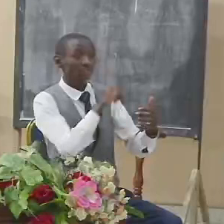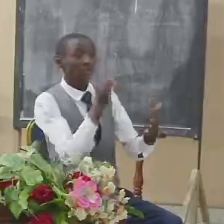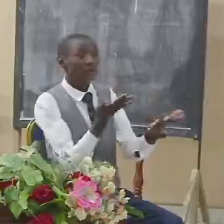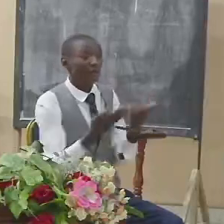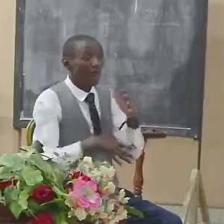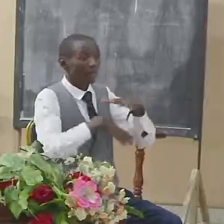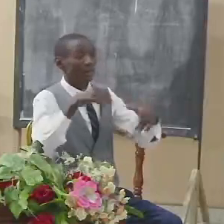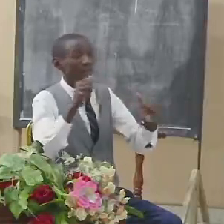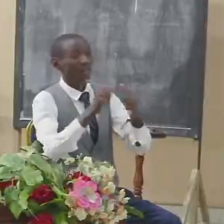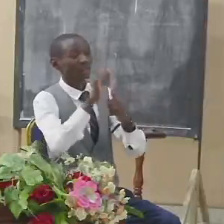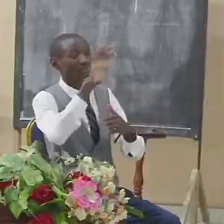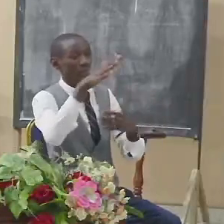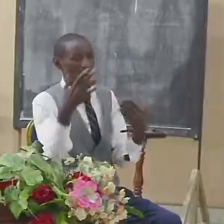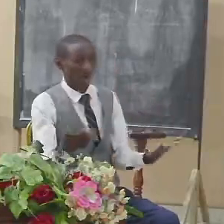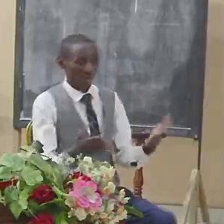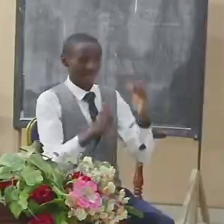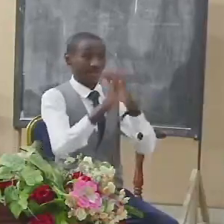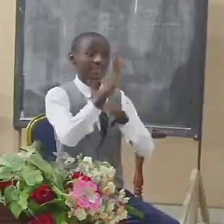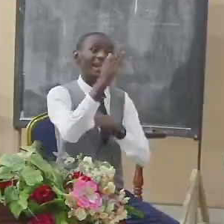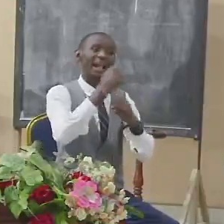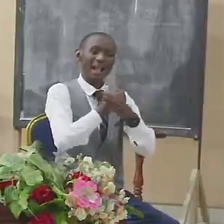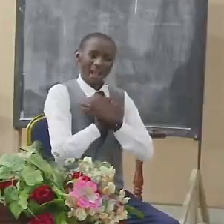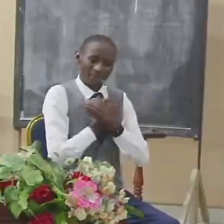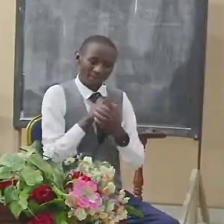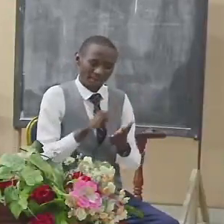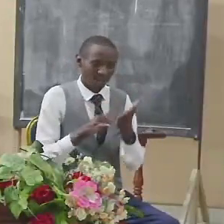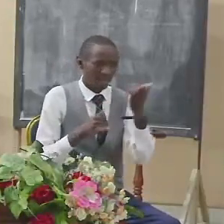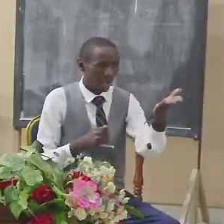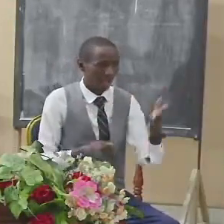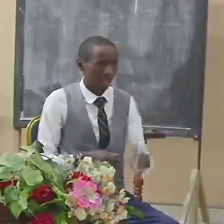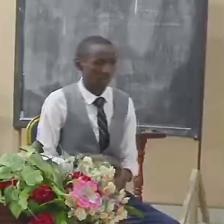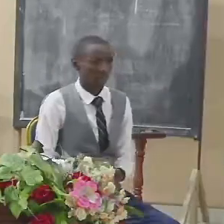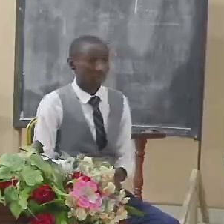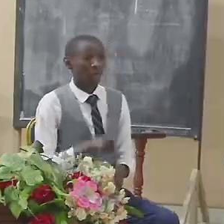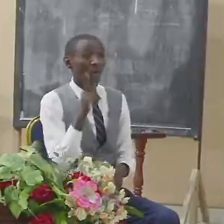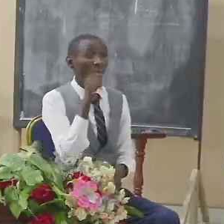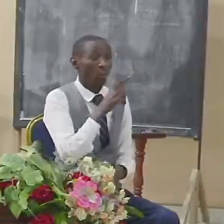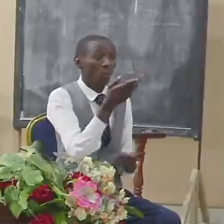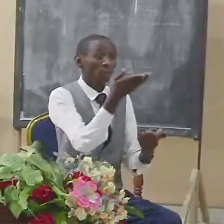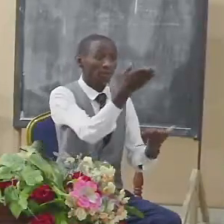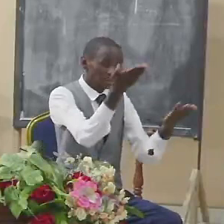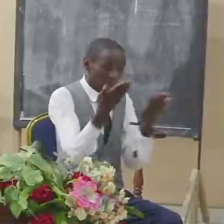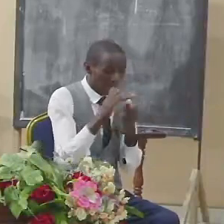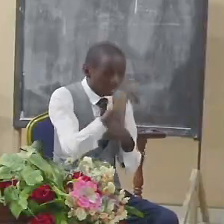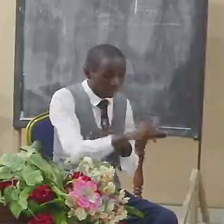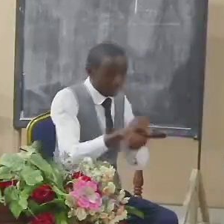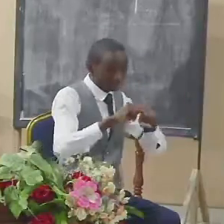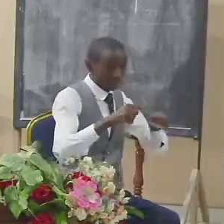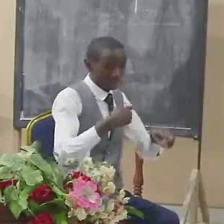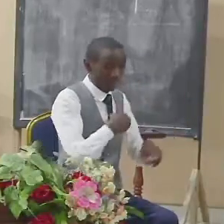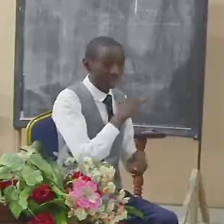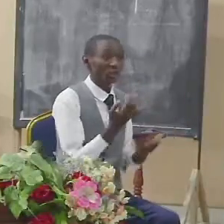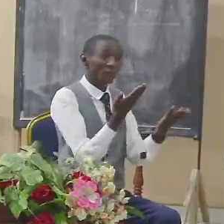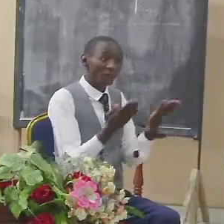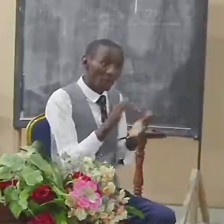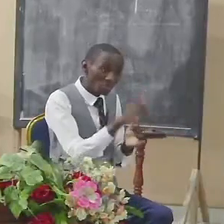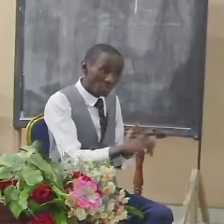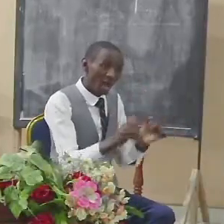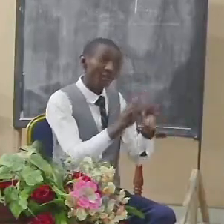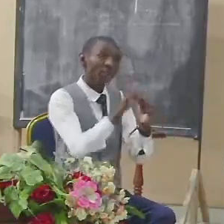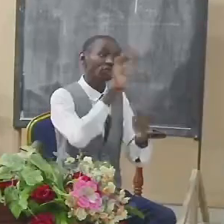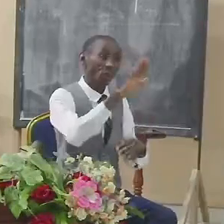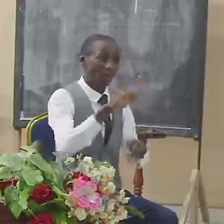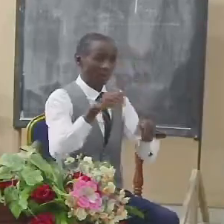wewe. Ça. Mungu anapenda ka vile. Où tu demeureras. Kwenye utaka. Mais moi je demeurerai na mimi taka toi. Pale na wewe.